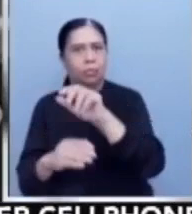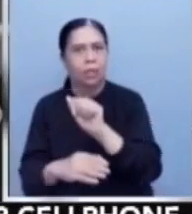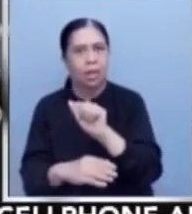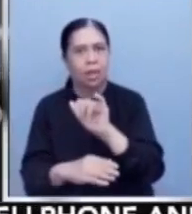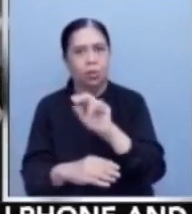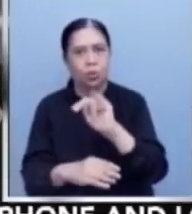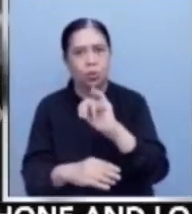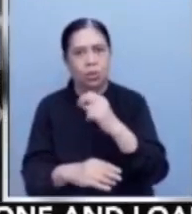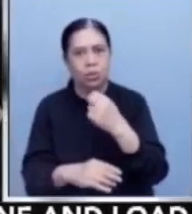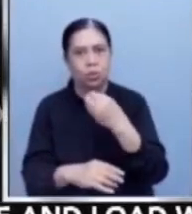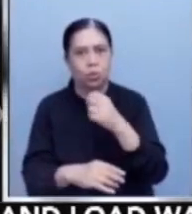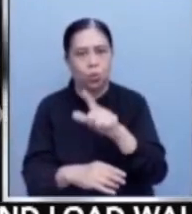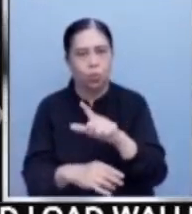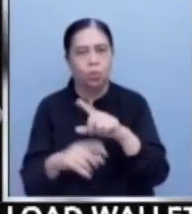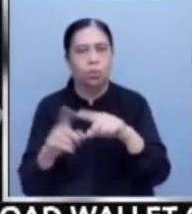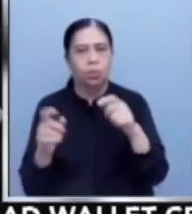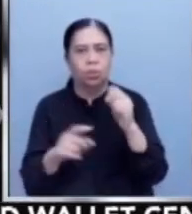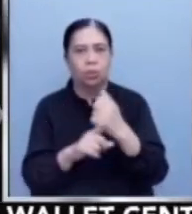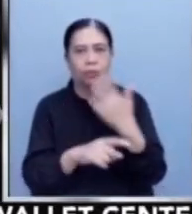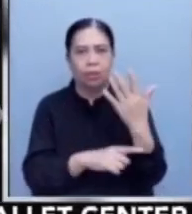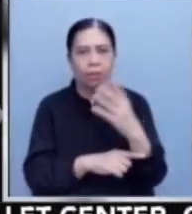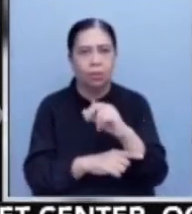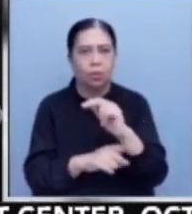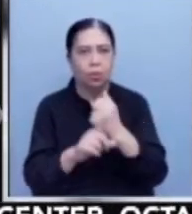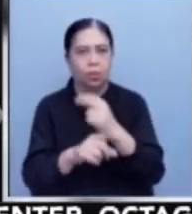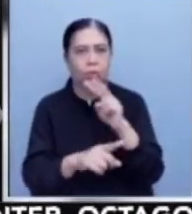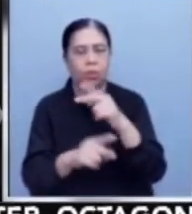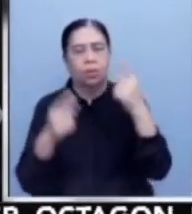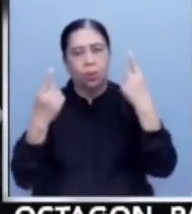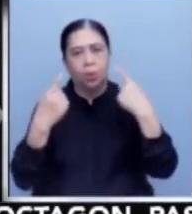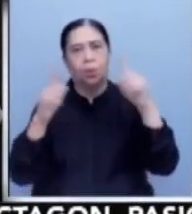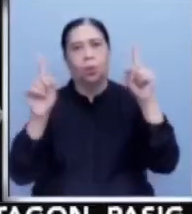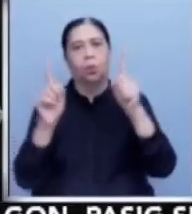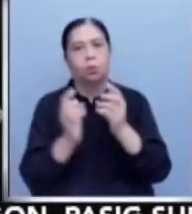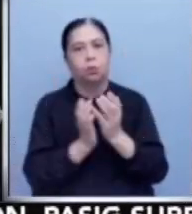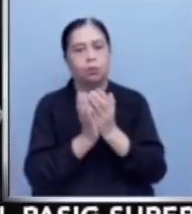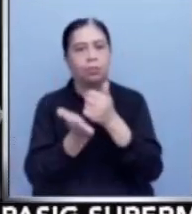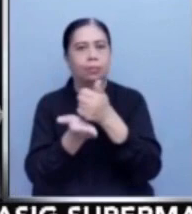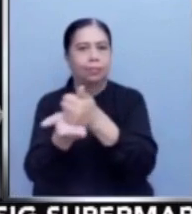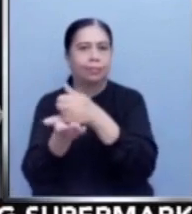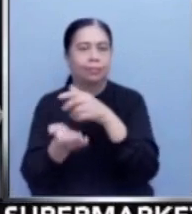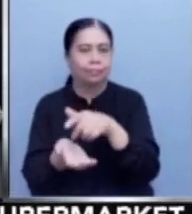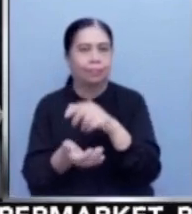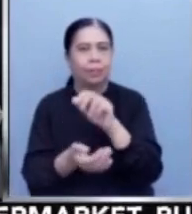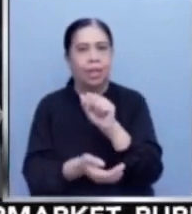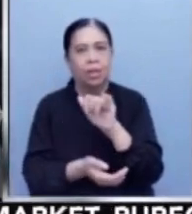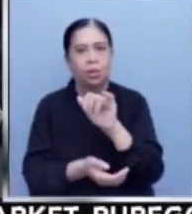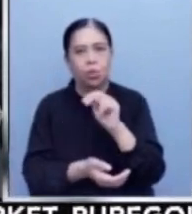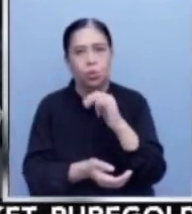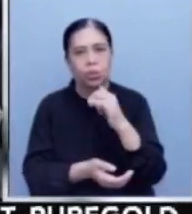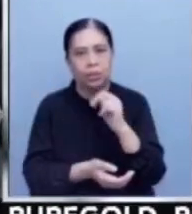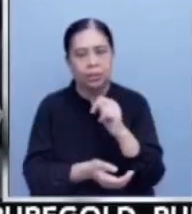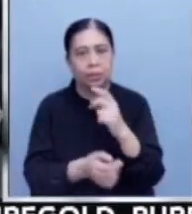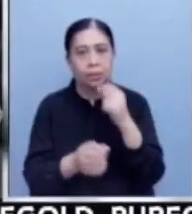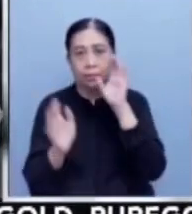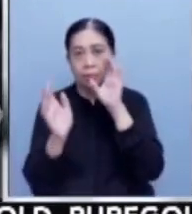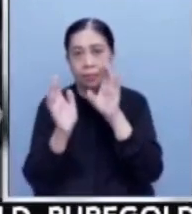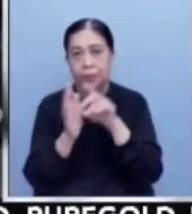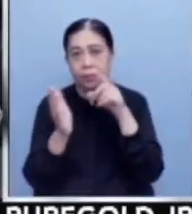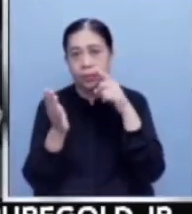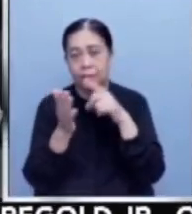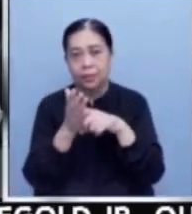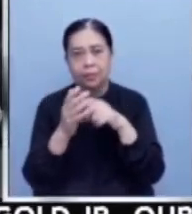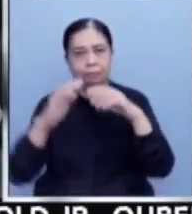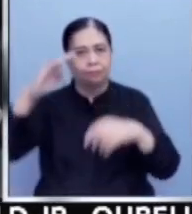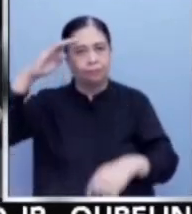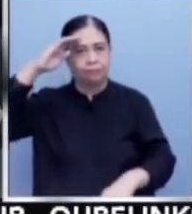5 at August 22. Matagumpay na nais nagawa ang resupply mission sa Ayungin. Sa litratong ito, makikitang nakasaludo sa